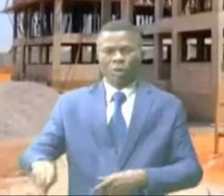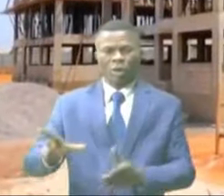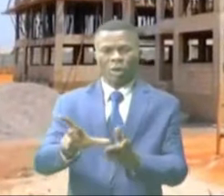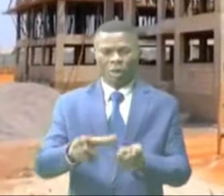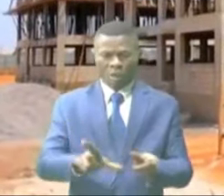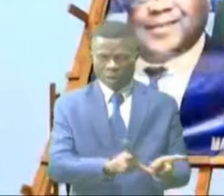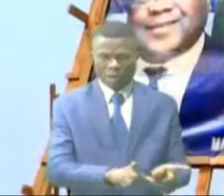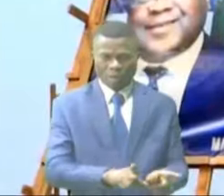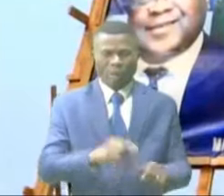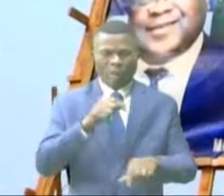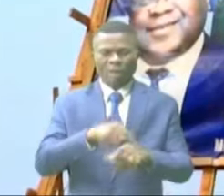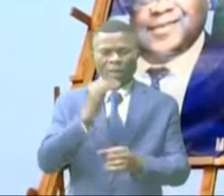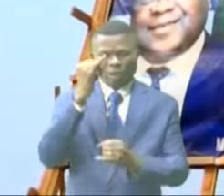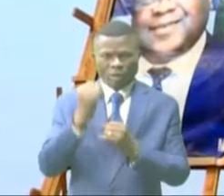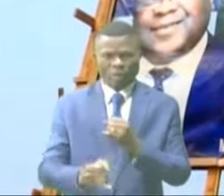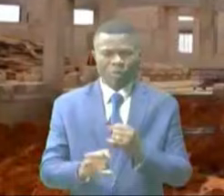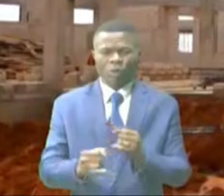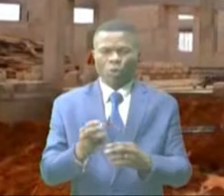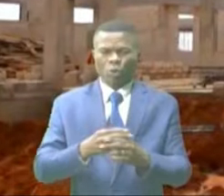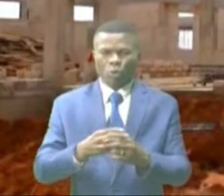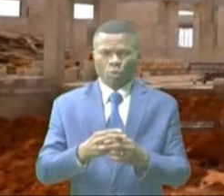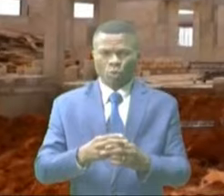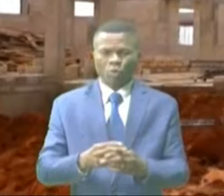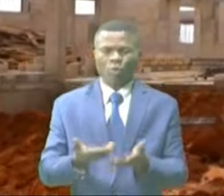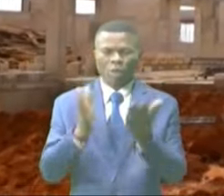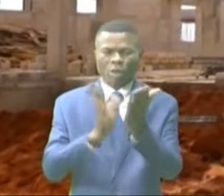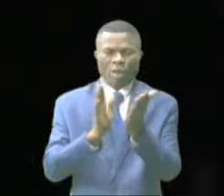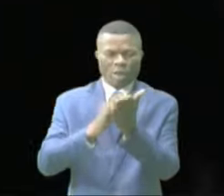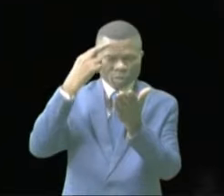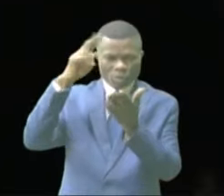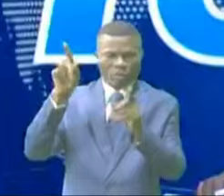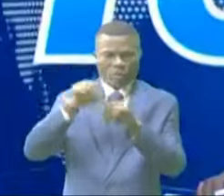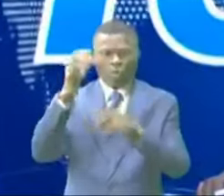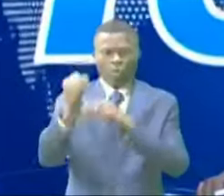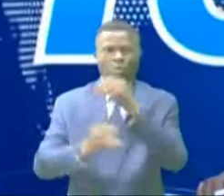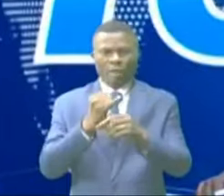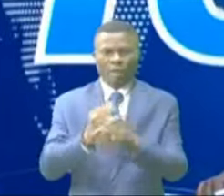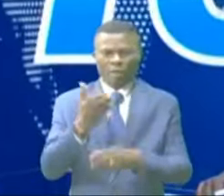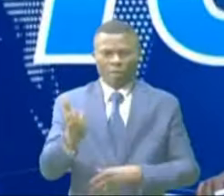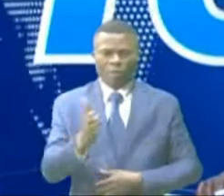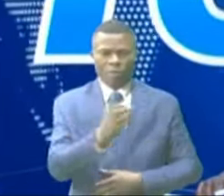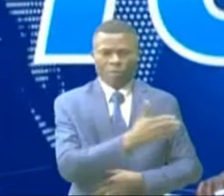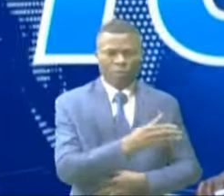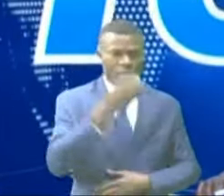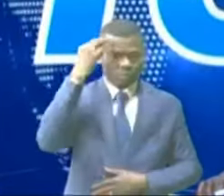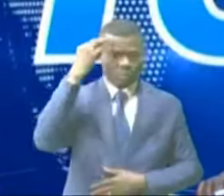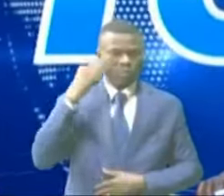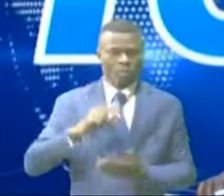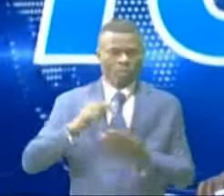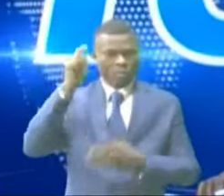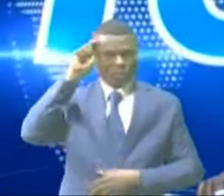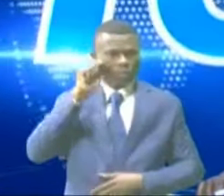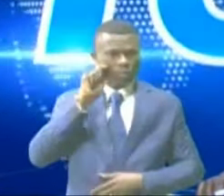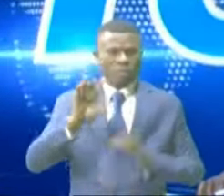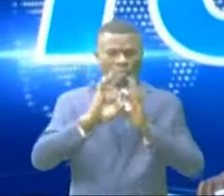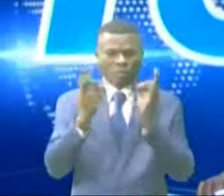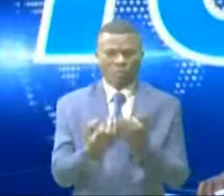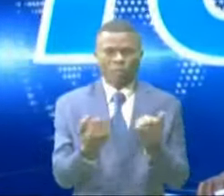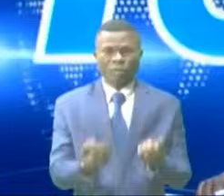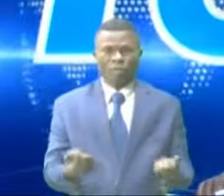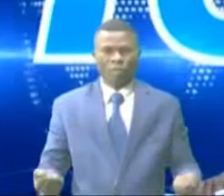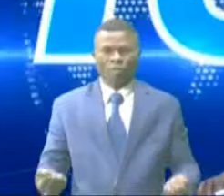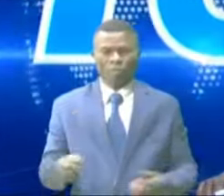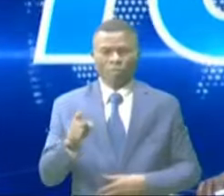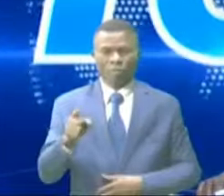délai raisonnable des infrastructures universitaires de standard international. La ministre du Genre, Enfants